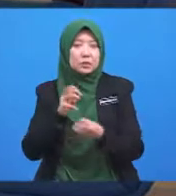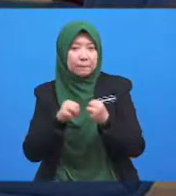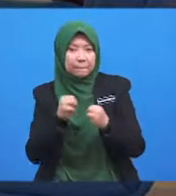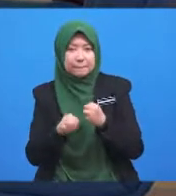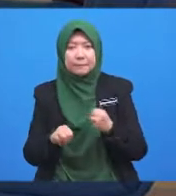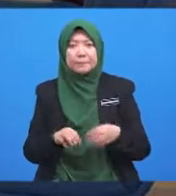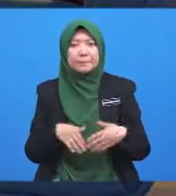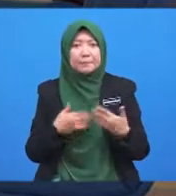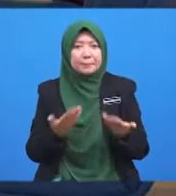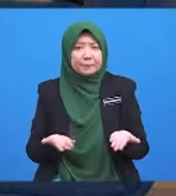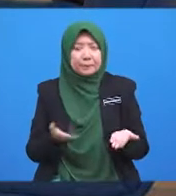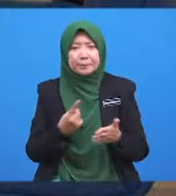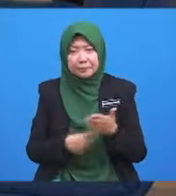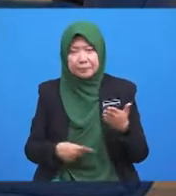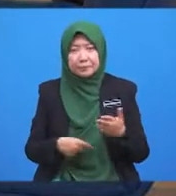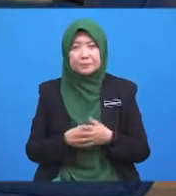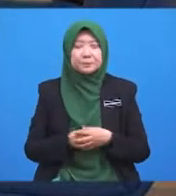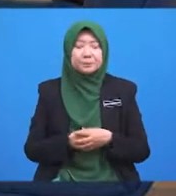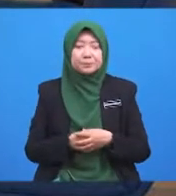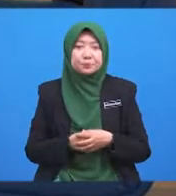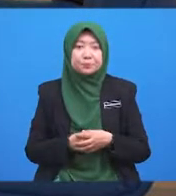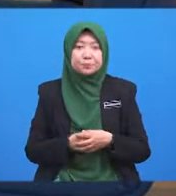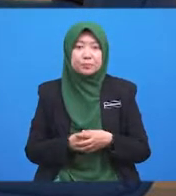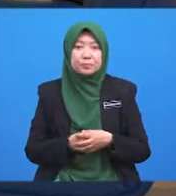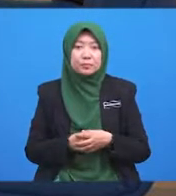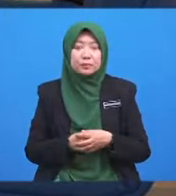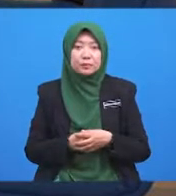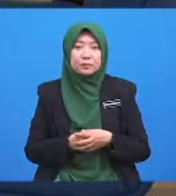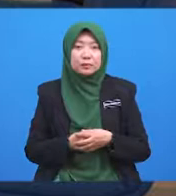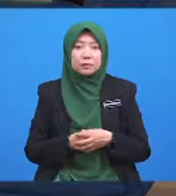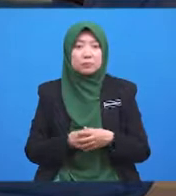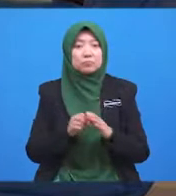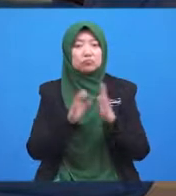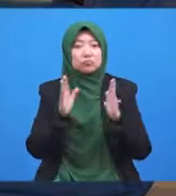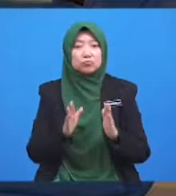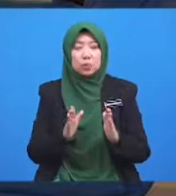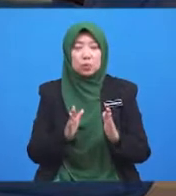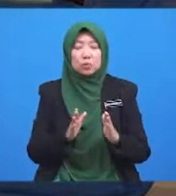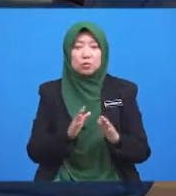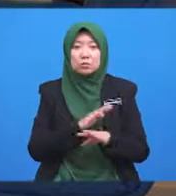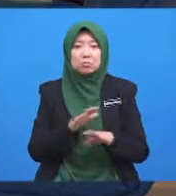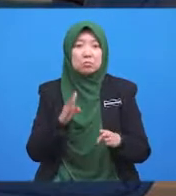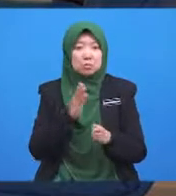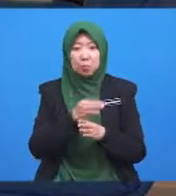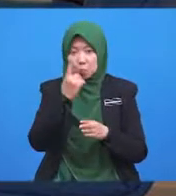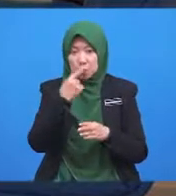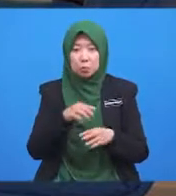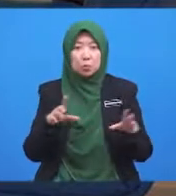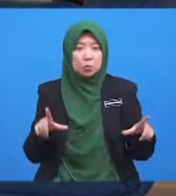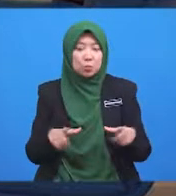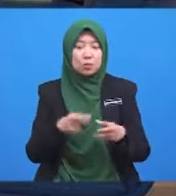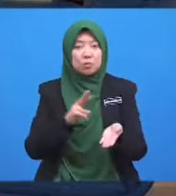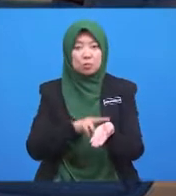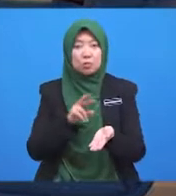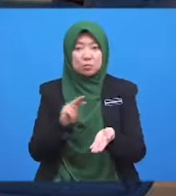dengan kontraindikasi? Kontraindikasi ialah keadaan di mana seseorang tidak dibenarkan untuk melakukan